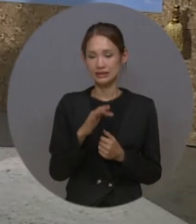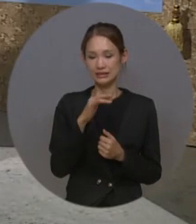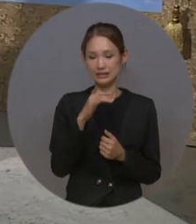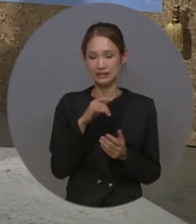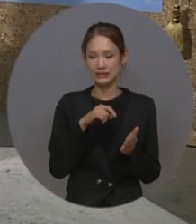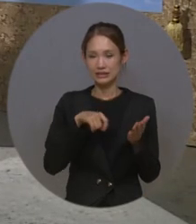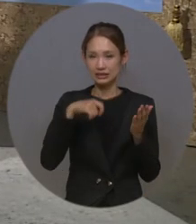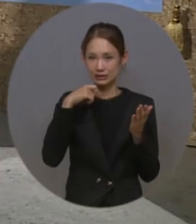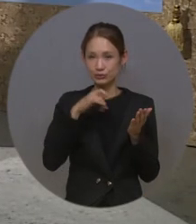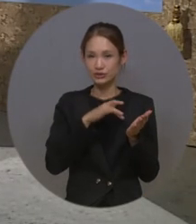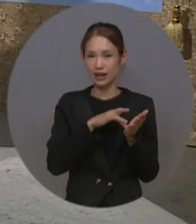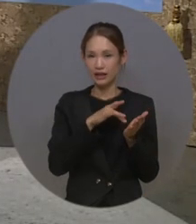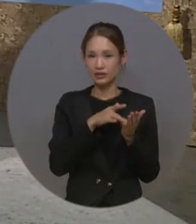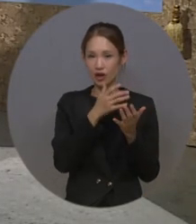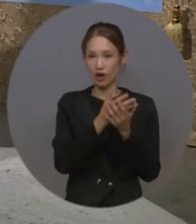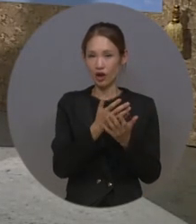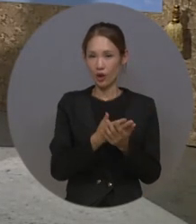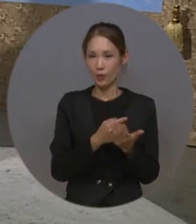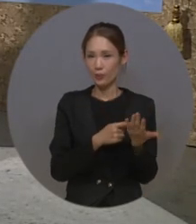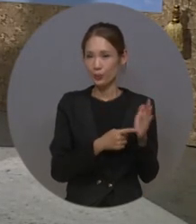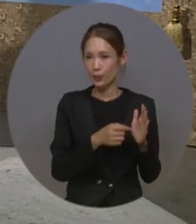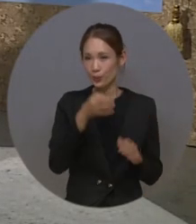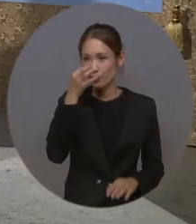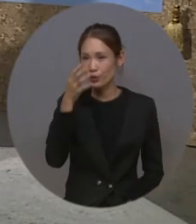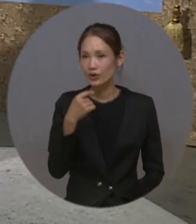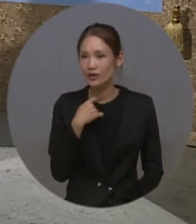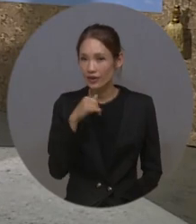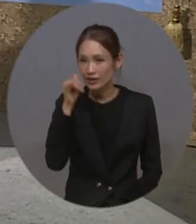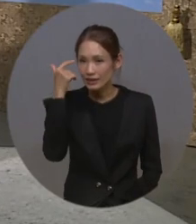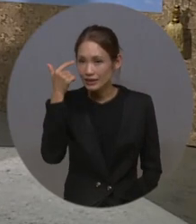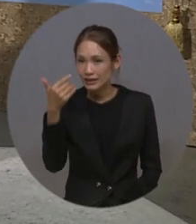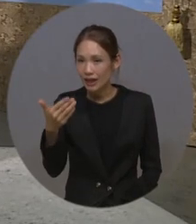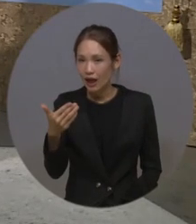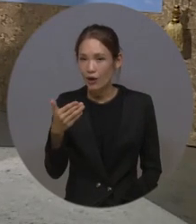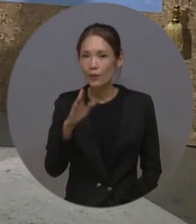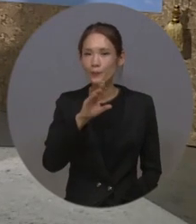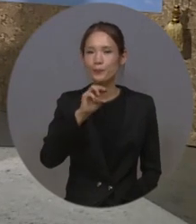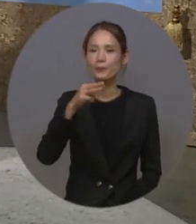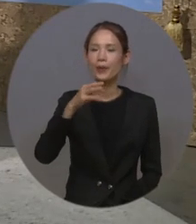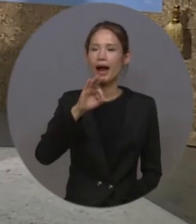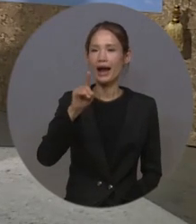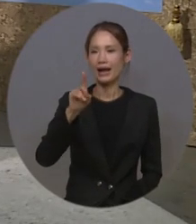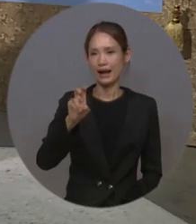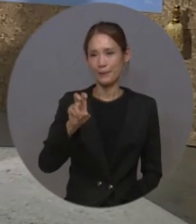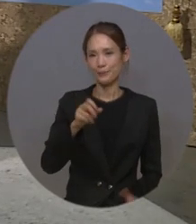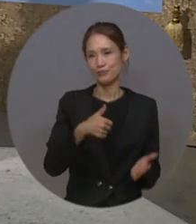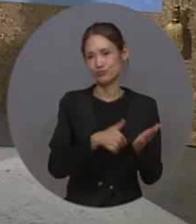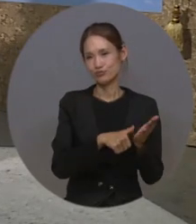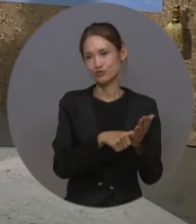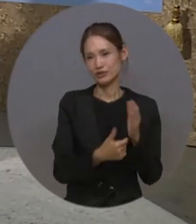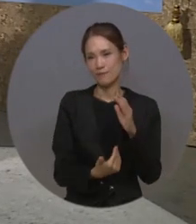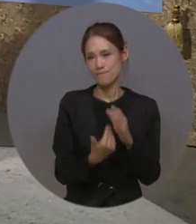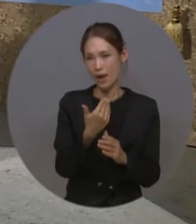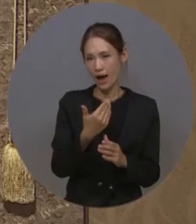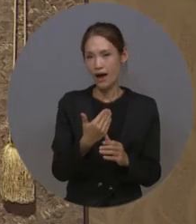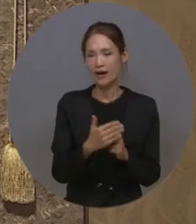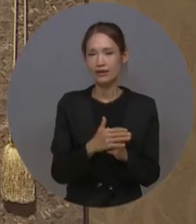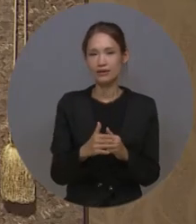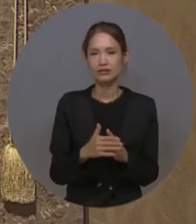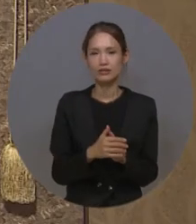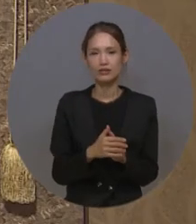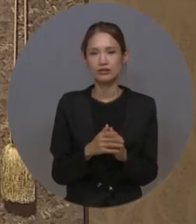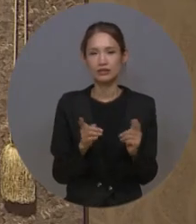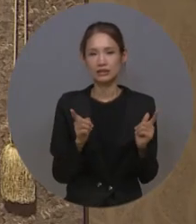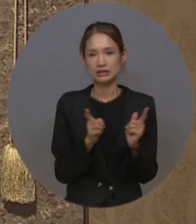네. 보도 자료 냈는데 보셨나요? 어떤 자료요? 양압기에서 발암 물질이 나와서 오.